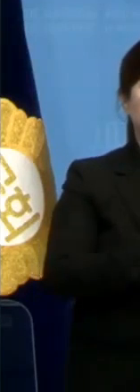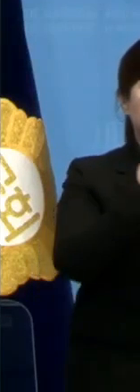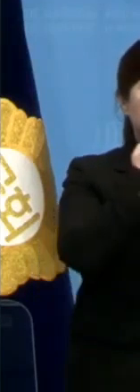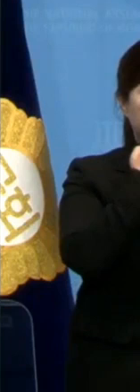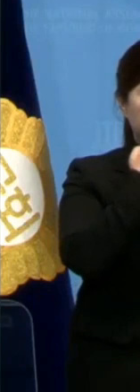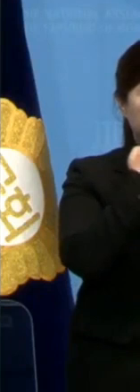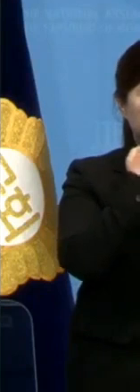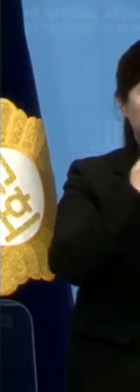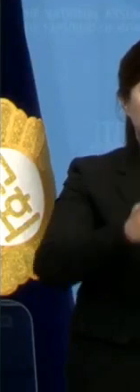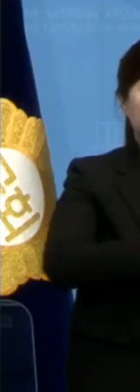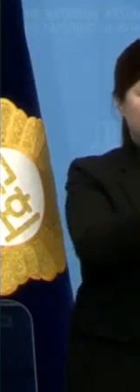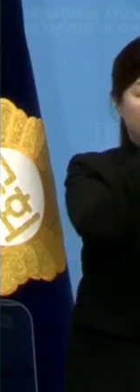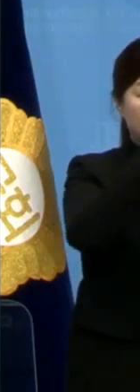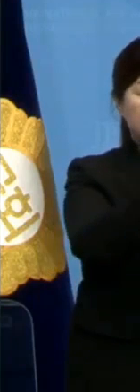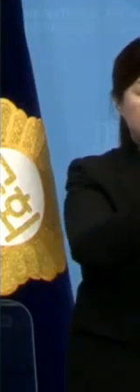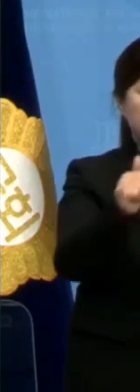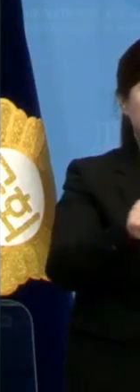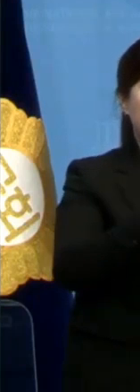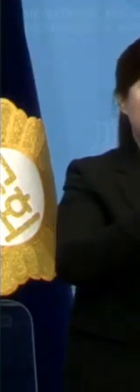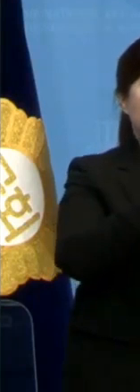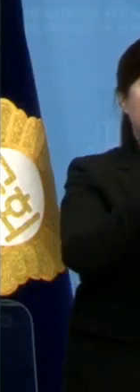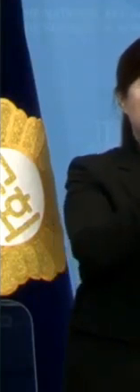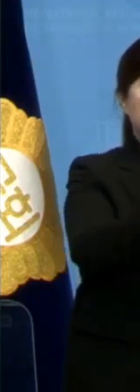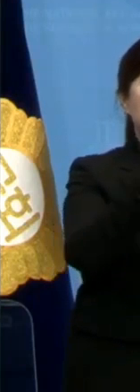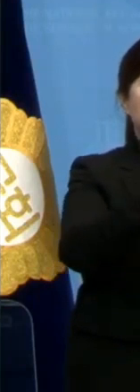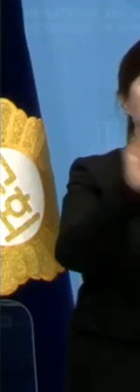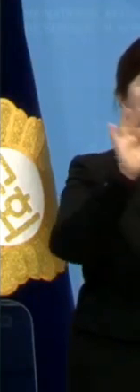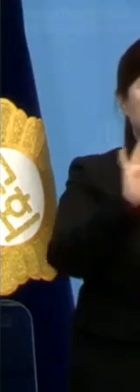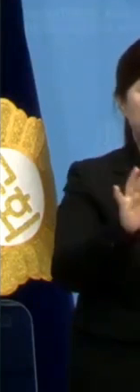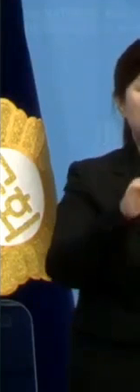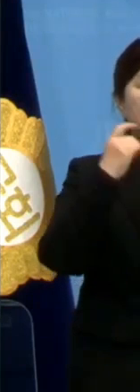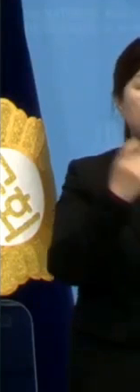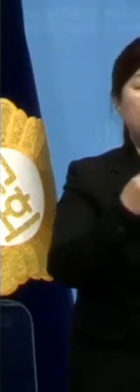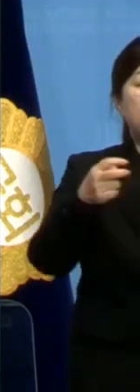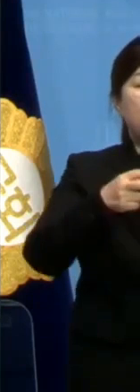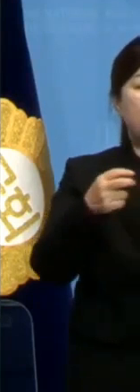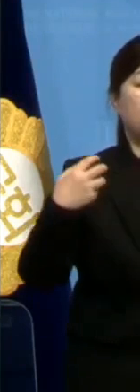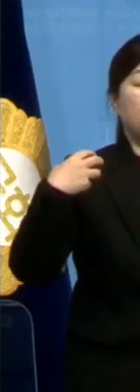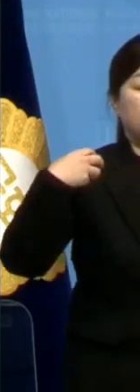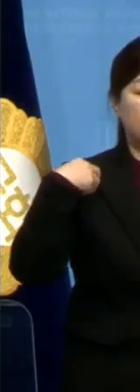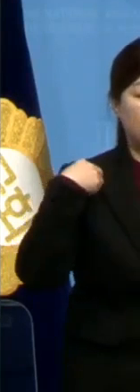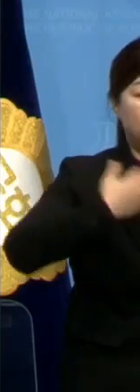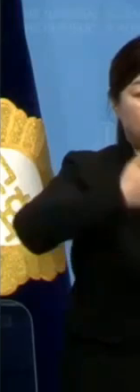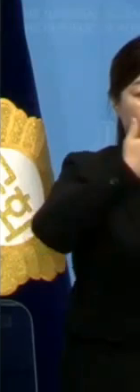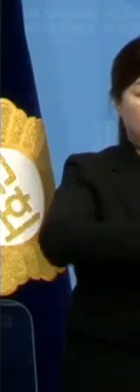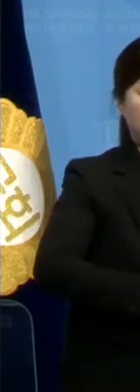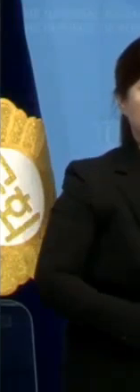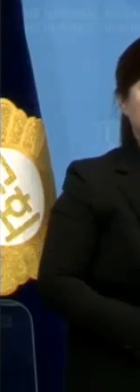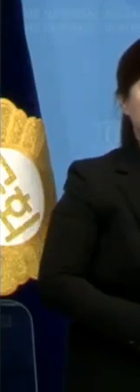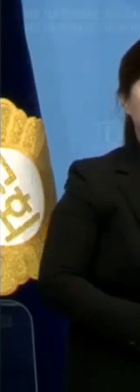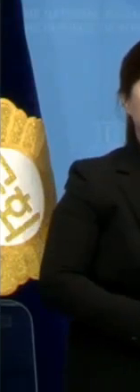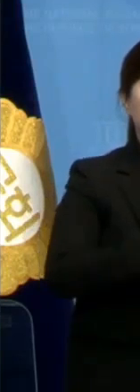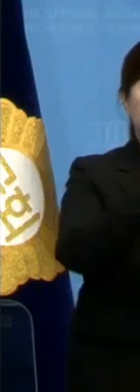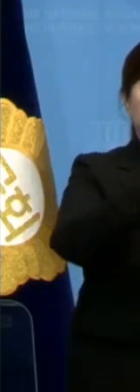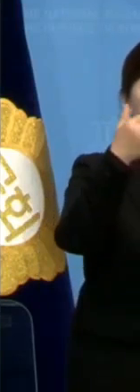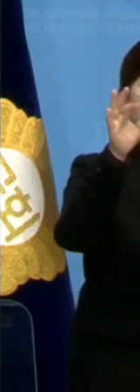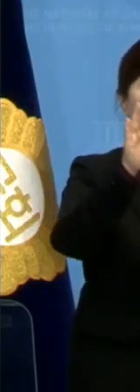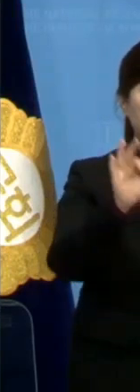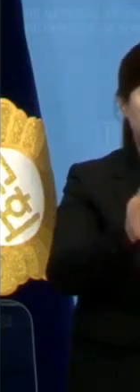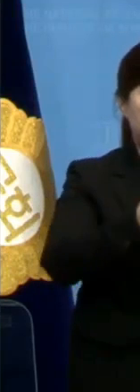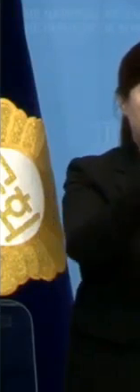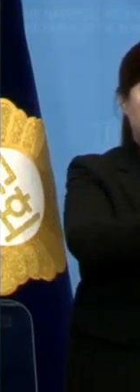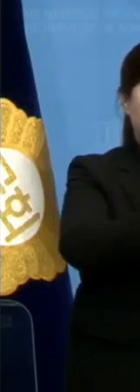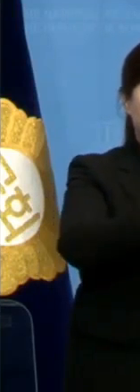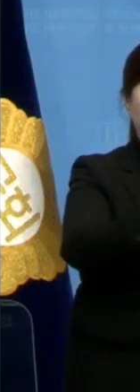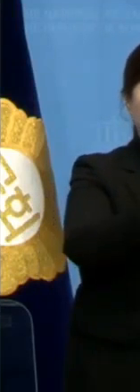서울의 경우에 코로나19 환자의 5.1%만 민간병원이 담당하고 나머지 94.9%를